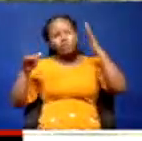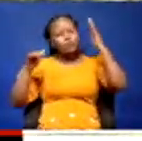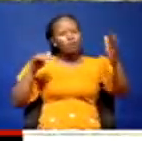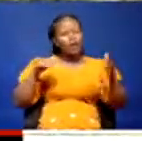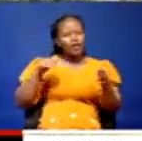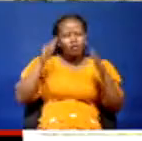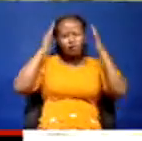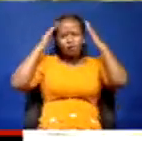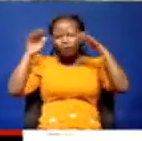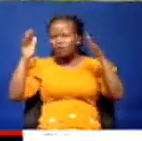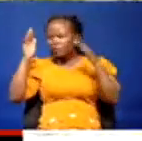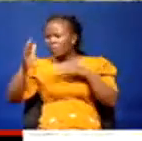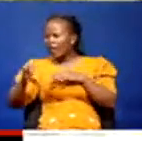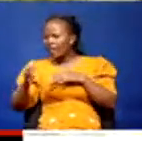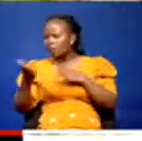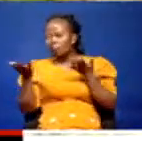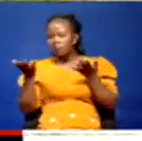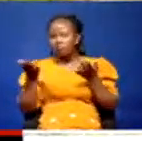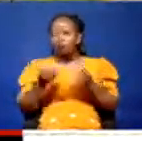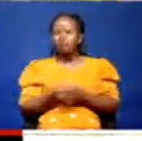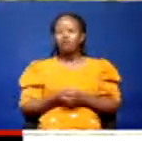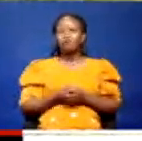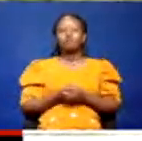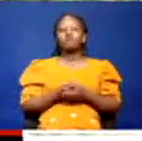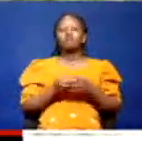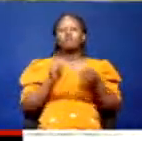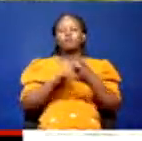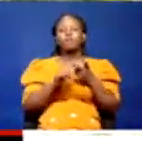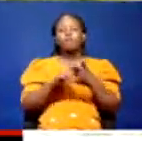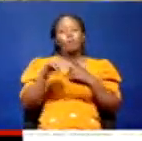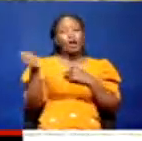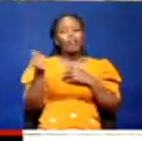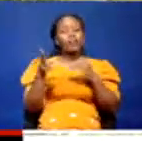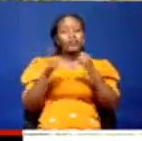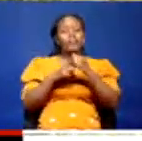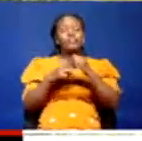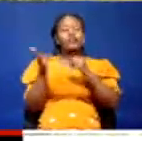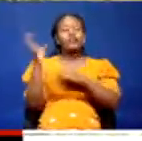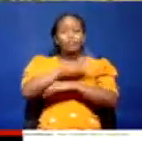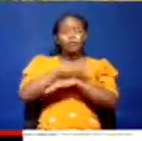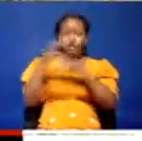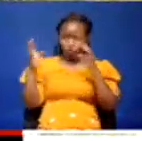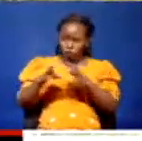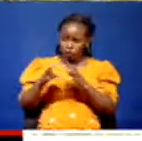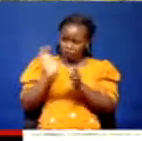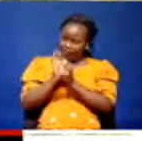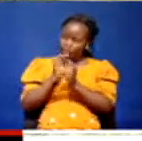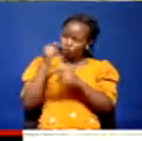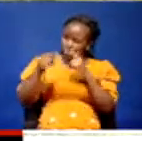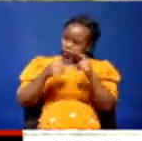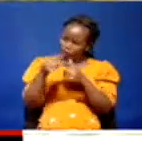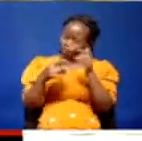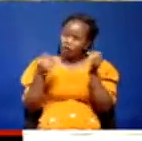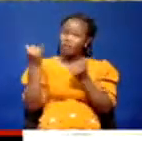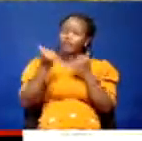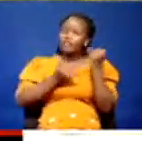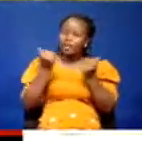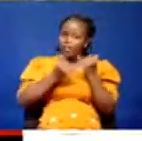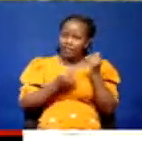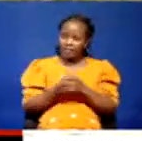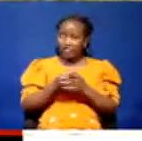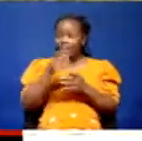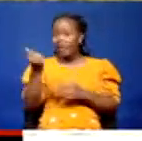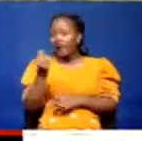oye! Waislamu ha! Seventh Day Adventist mtaendelea hivyo hivyo on Saturday. Wakristo